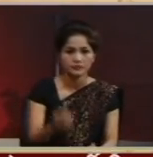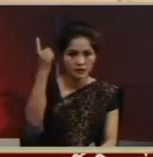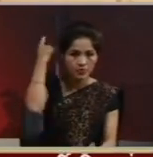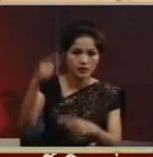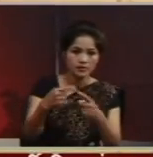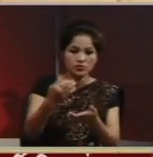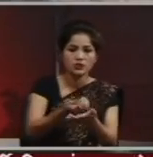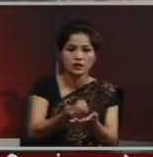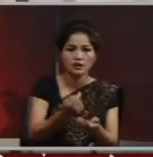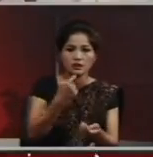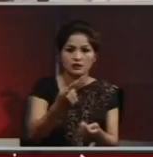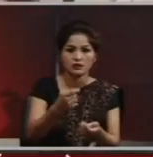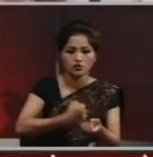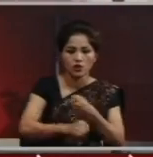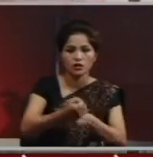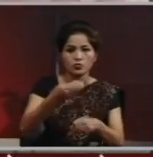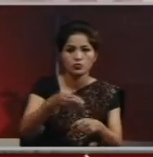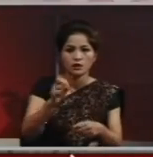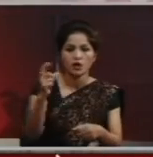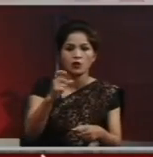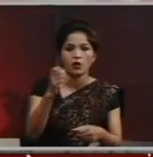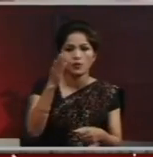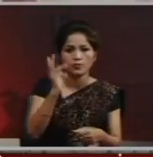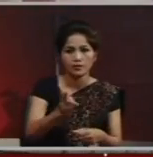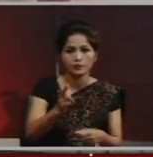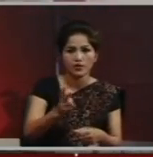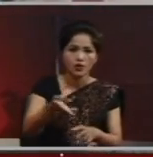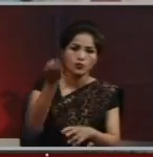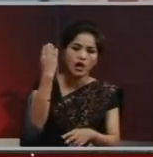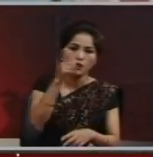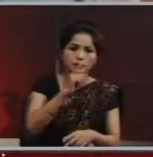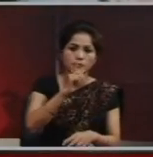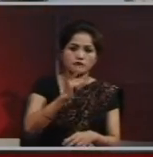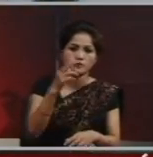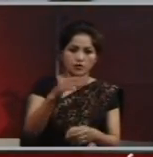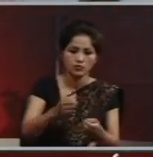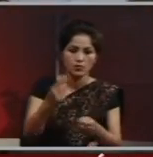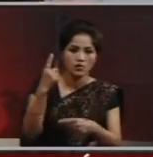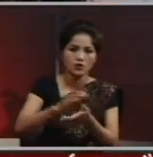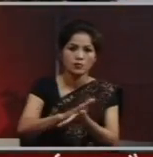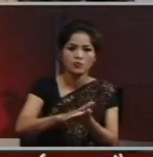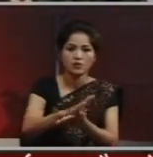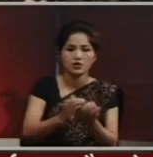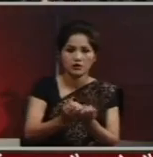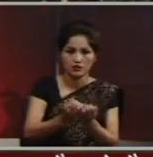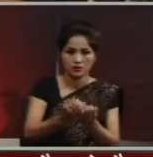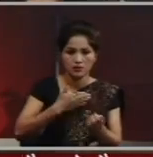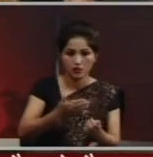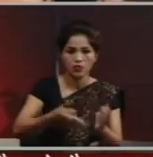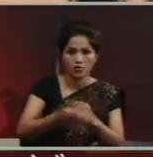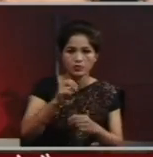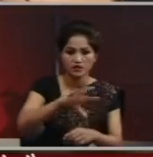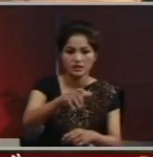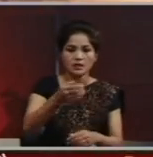परम्परा जगेर्ना गर्न सक्रिय हुनुपर्ने क्लब नै सदियौँ पुरानो प्रचलन मास्न उद्धत रहेको भन्दै